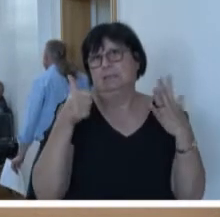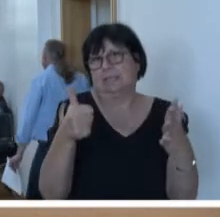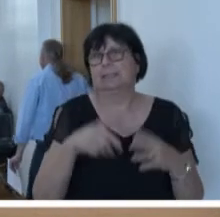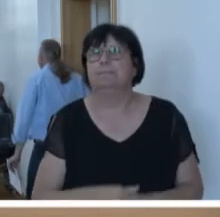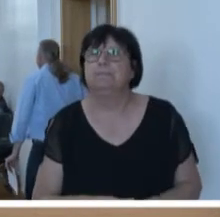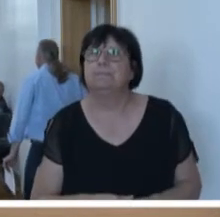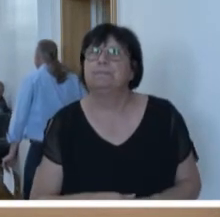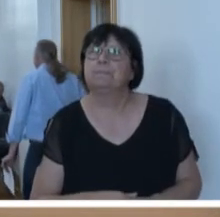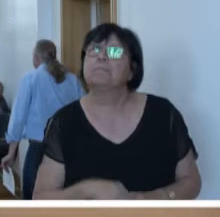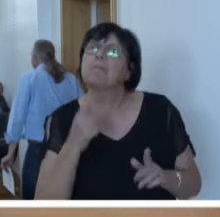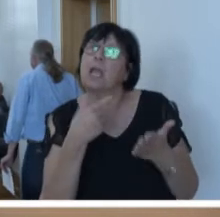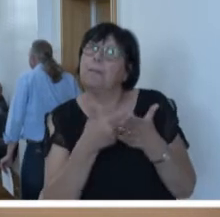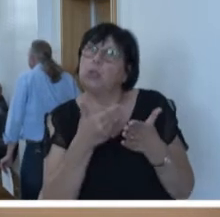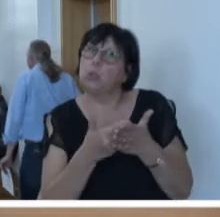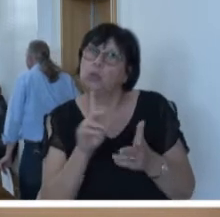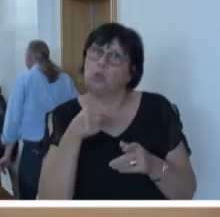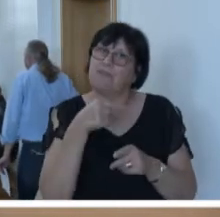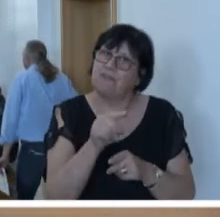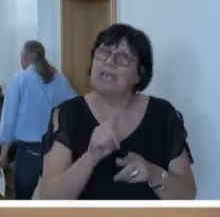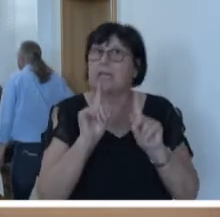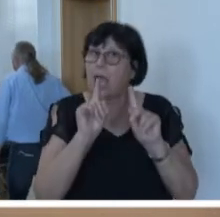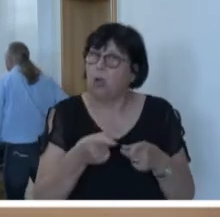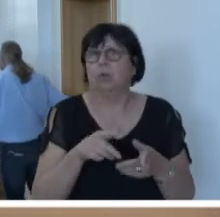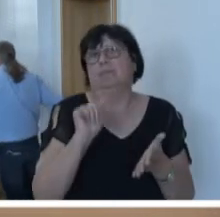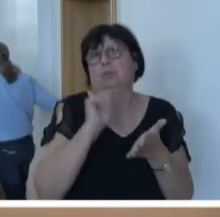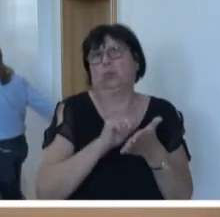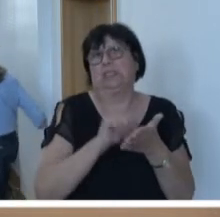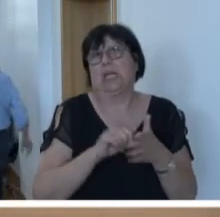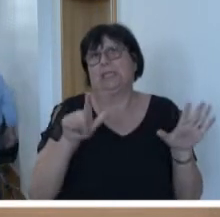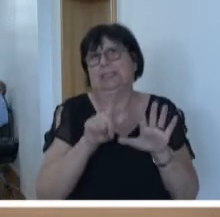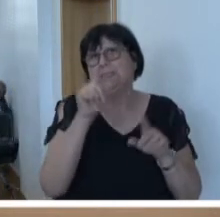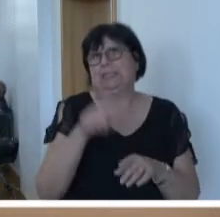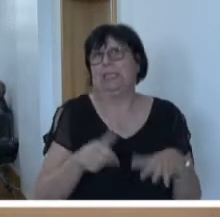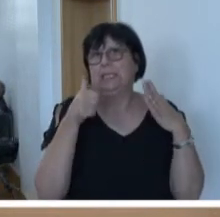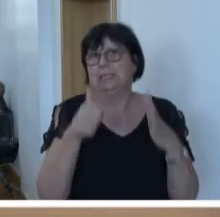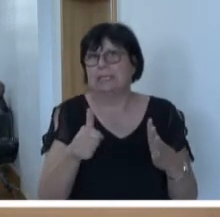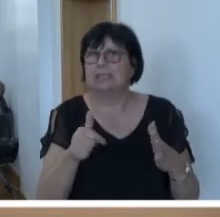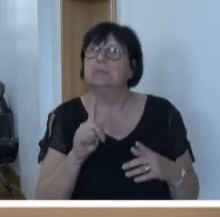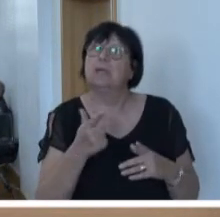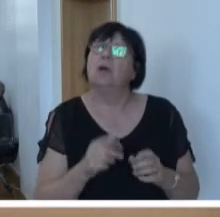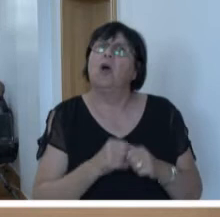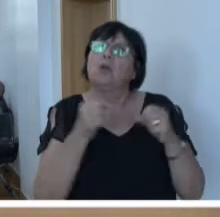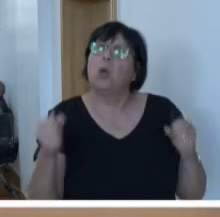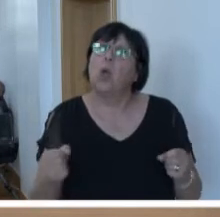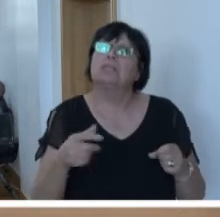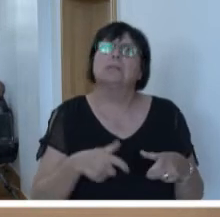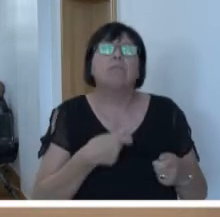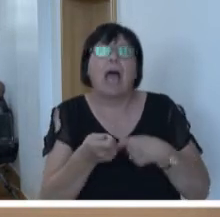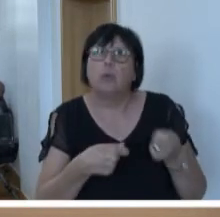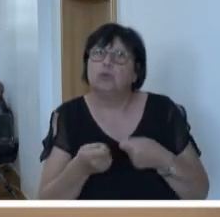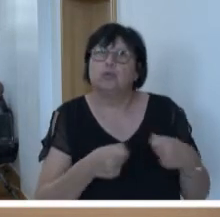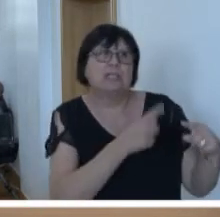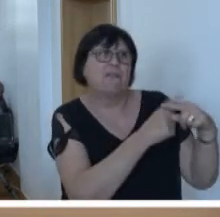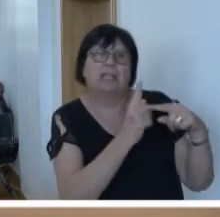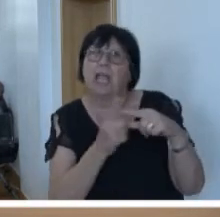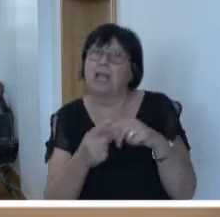17/6. Zur Begründung verweise ich hier auf Drucksache 17/6. Die Größe der Ausschüsse und die Verteilung der Sitze auf